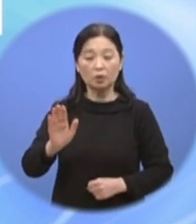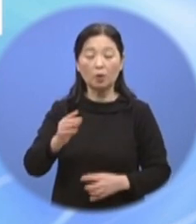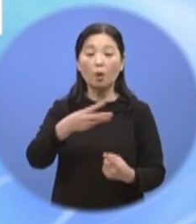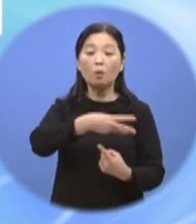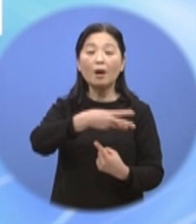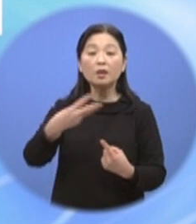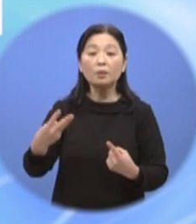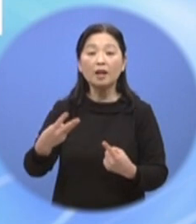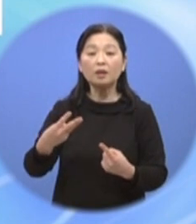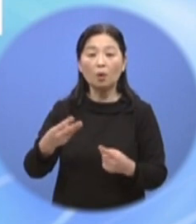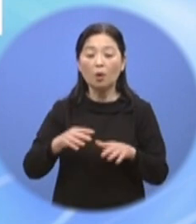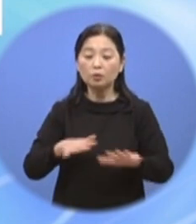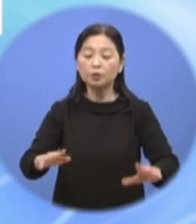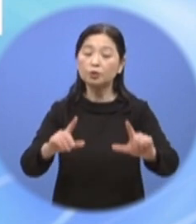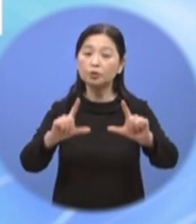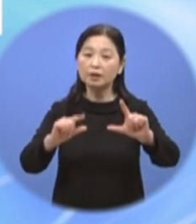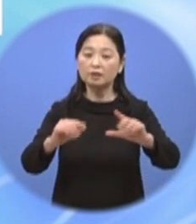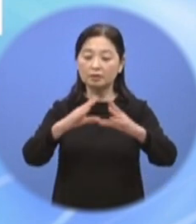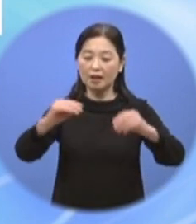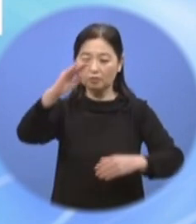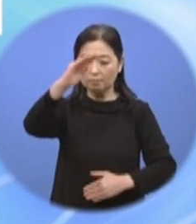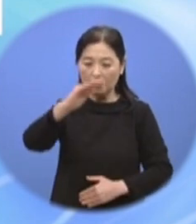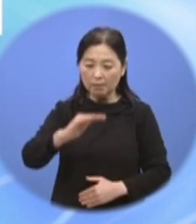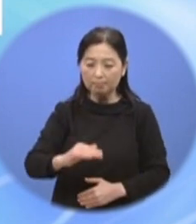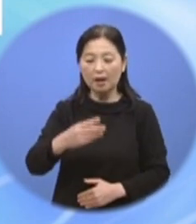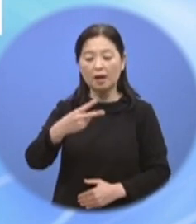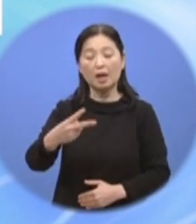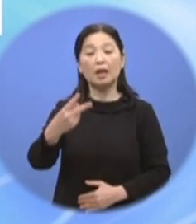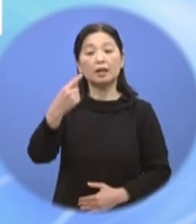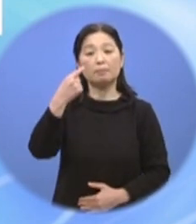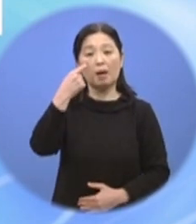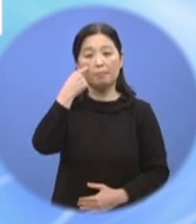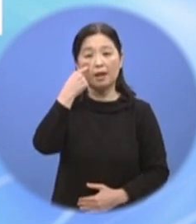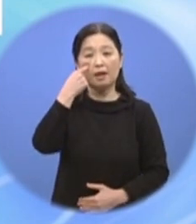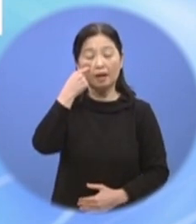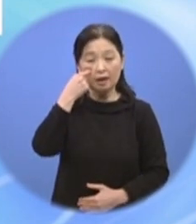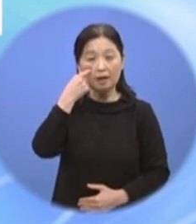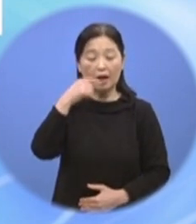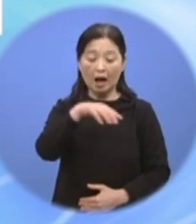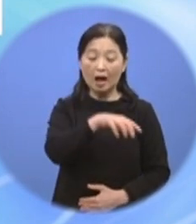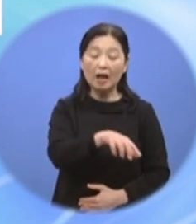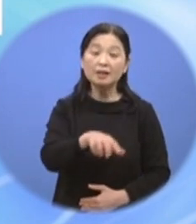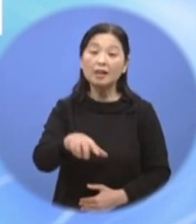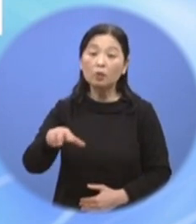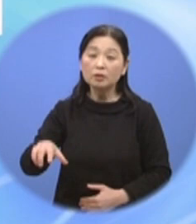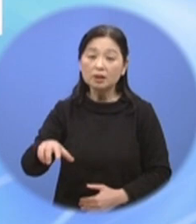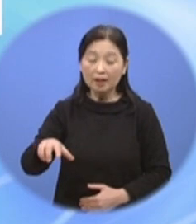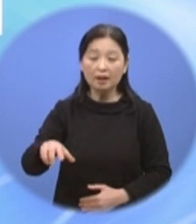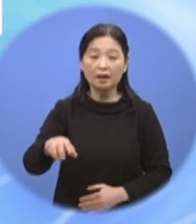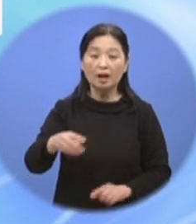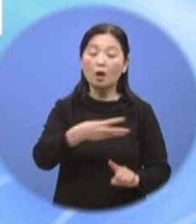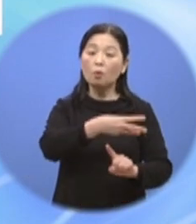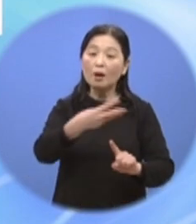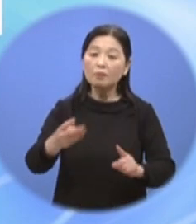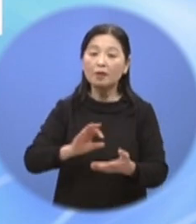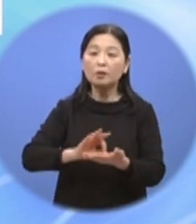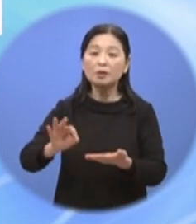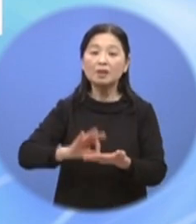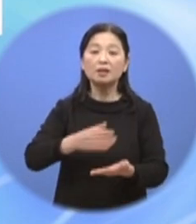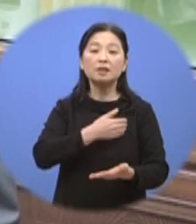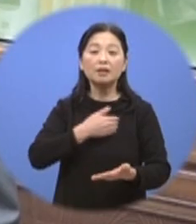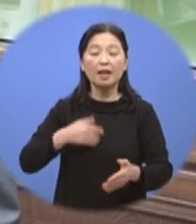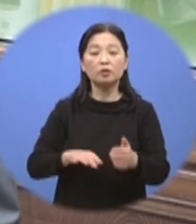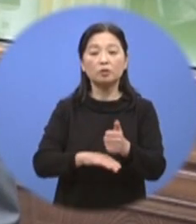で、2番目だというふうに言われるぐらい、あちこちに、ちゃんと利用できる環境が整っております